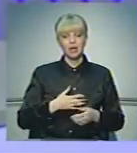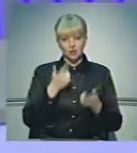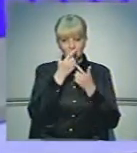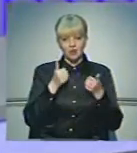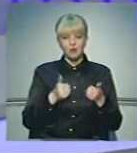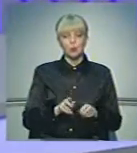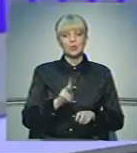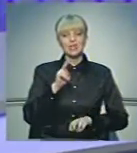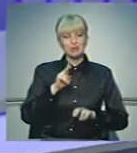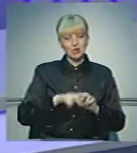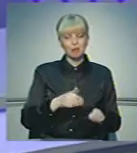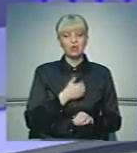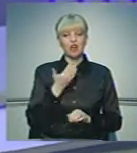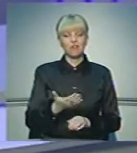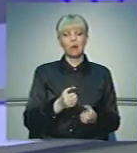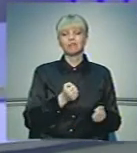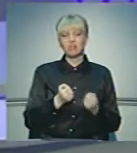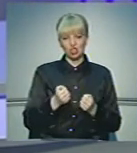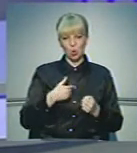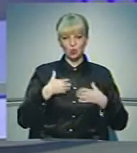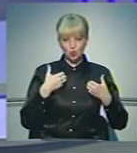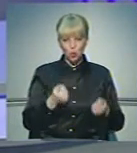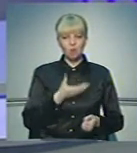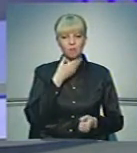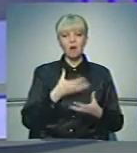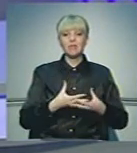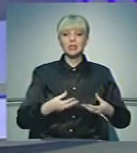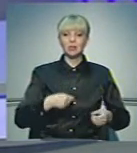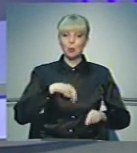інформаційний випуск завершено. Бажаю вам міцного здоров'я, гарного